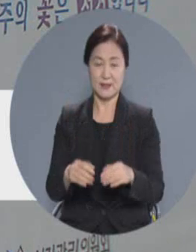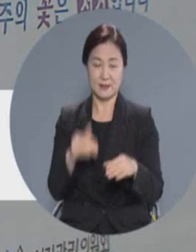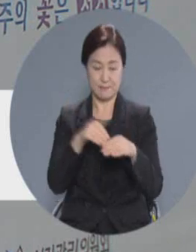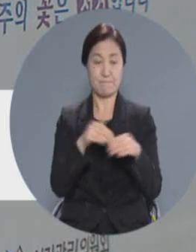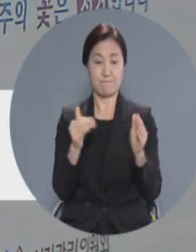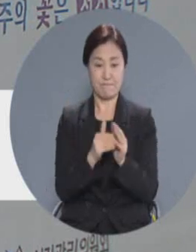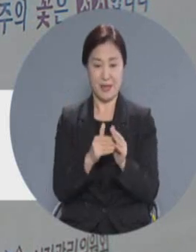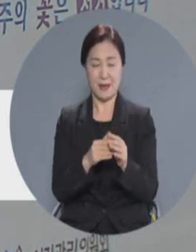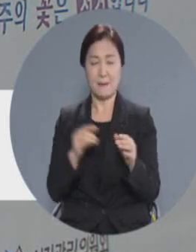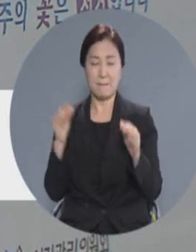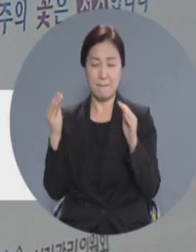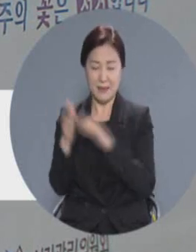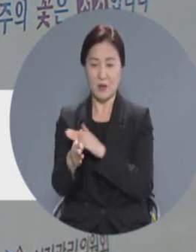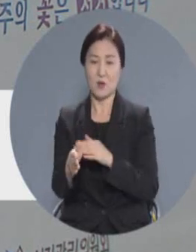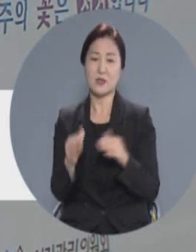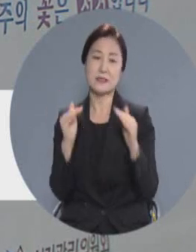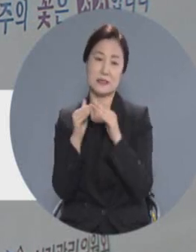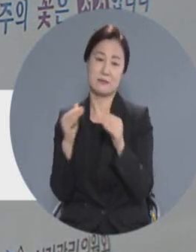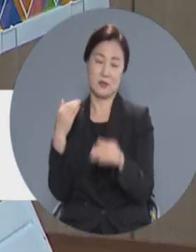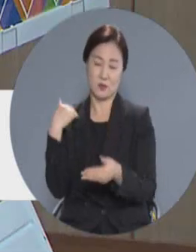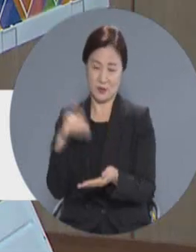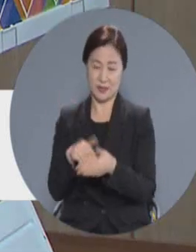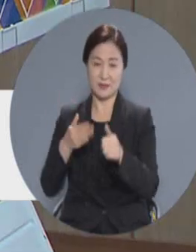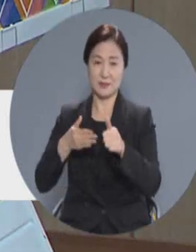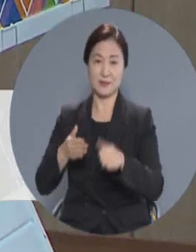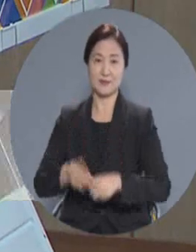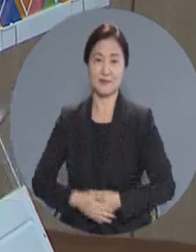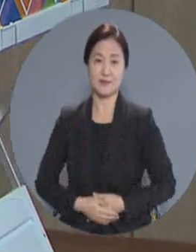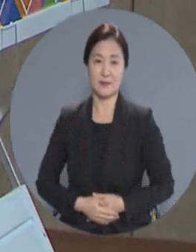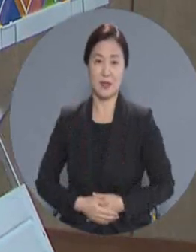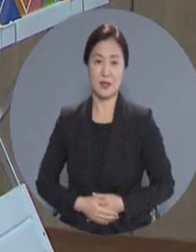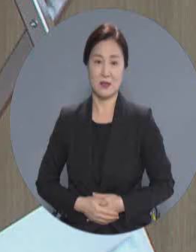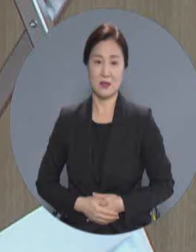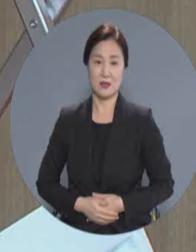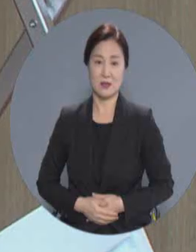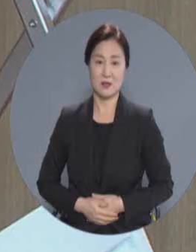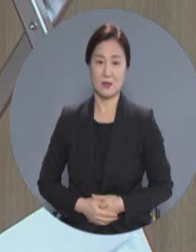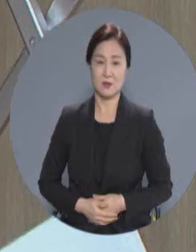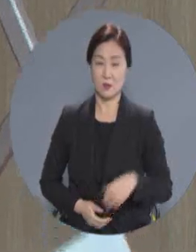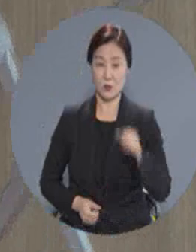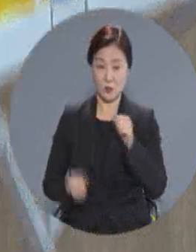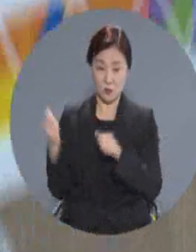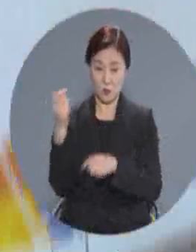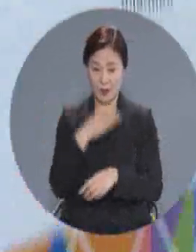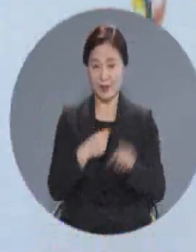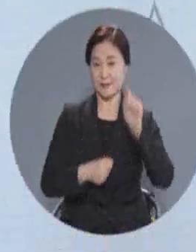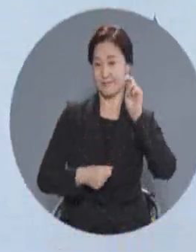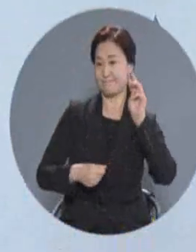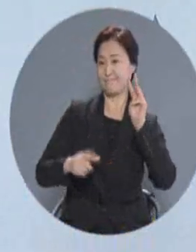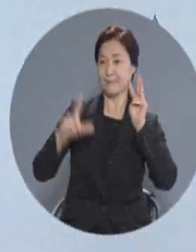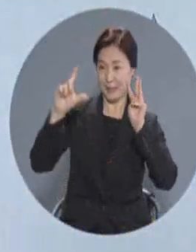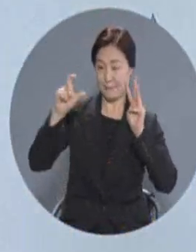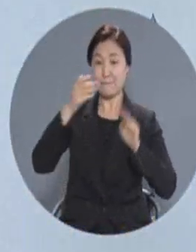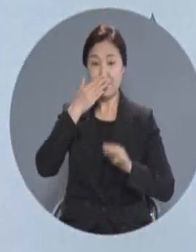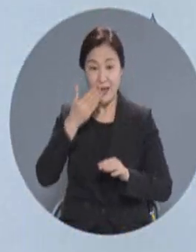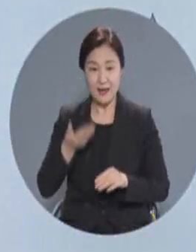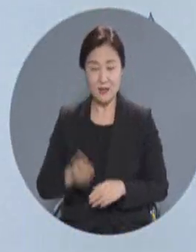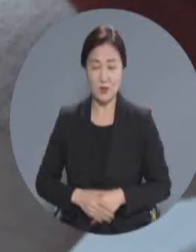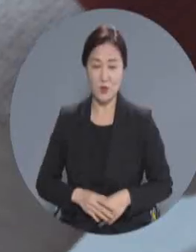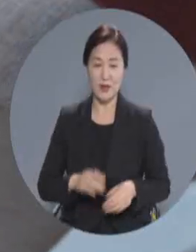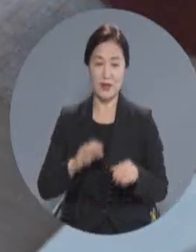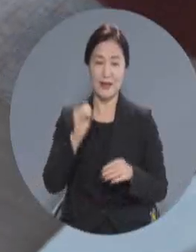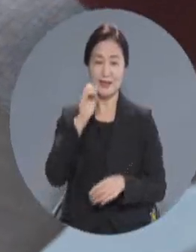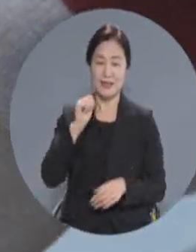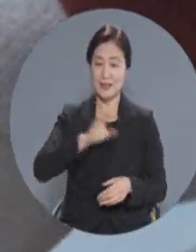마시고요. 바로 본인이 있었던 귀가 장소로. 또 손가락으로 기호를 표시해 투표 인증 사진을 찍고 이를